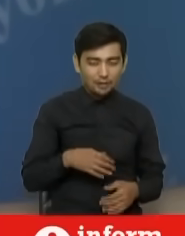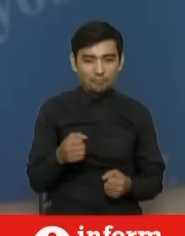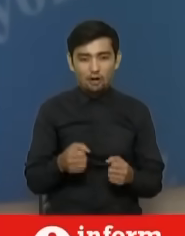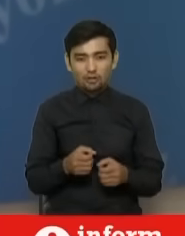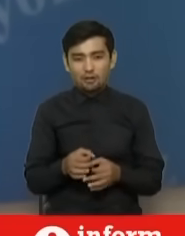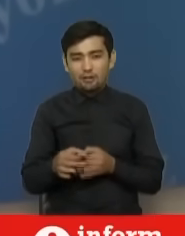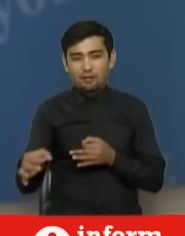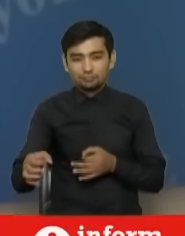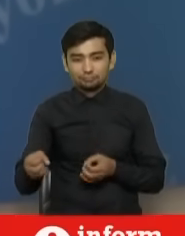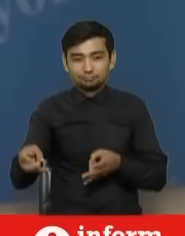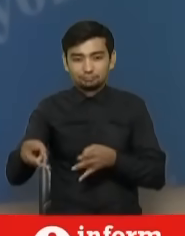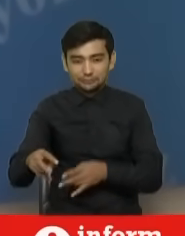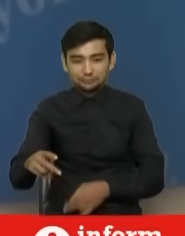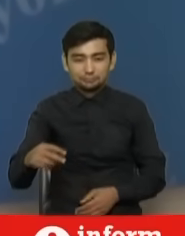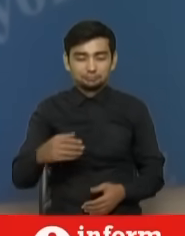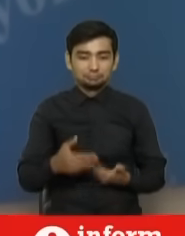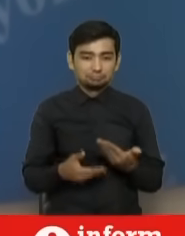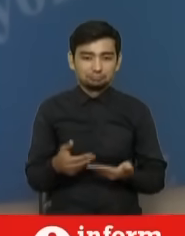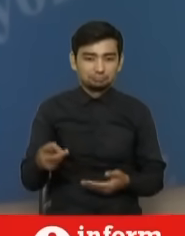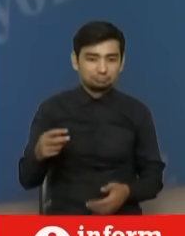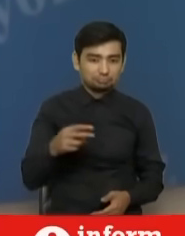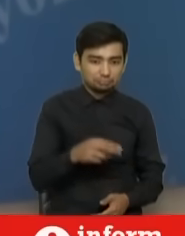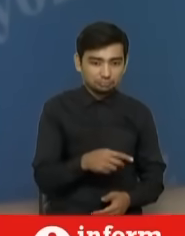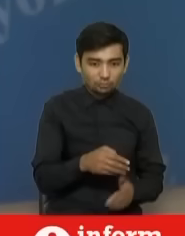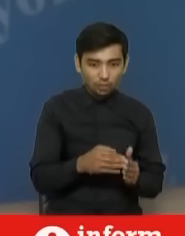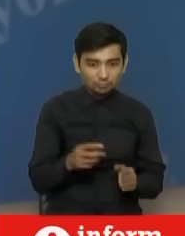кетіп, жаяу келіп, сонан соң сол